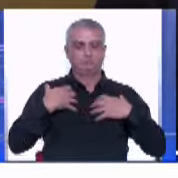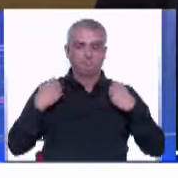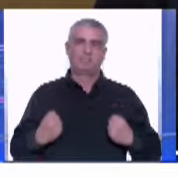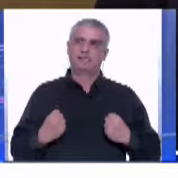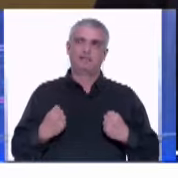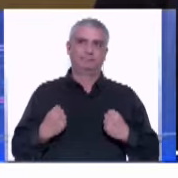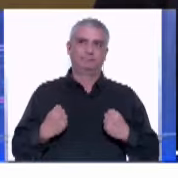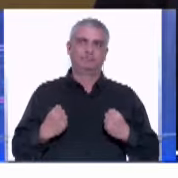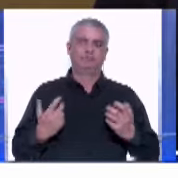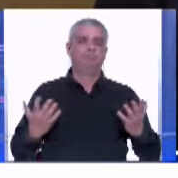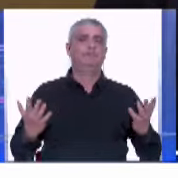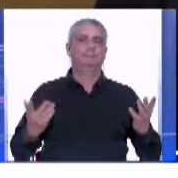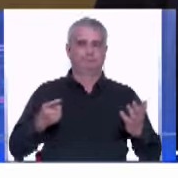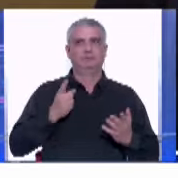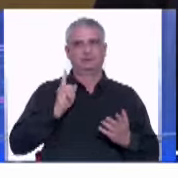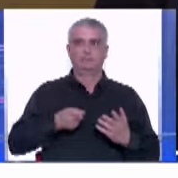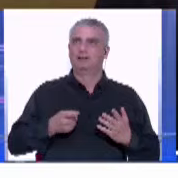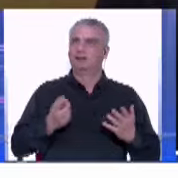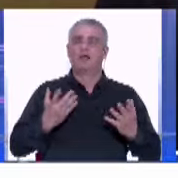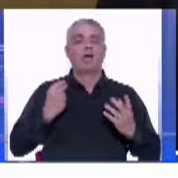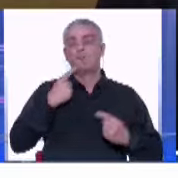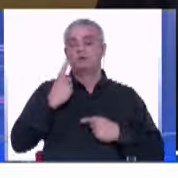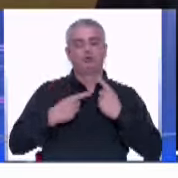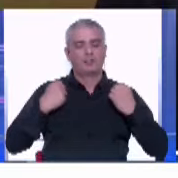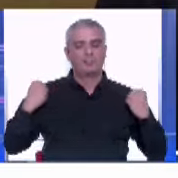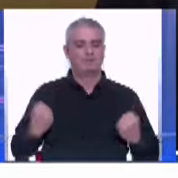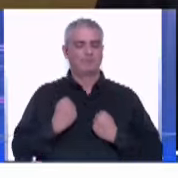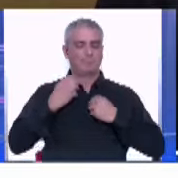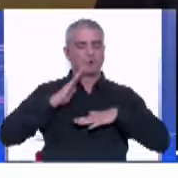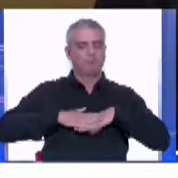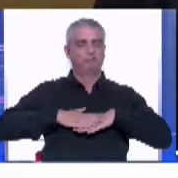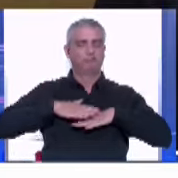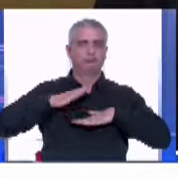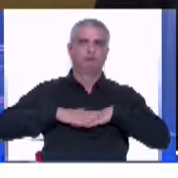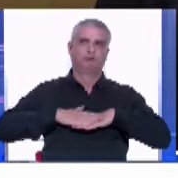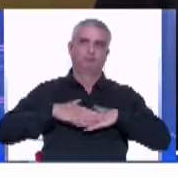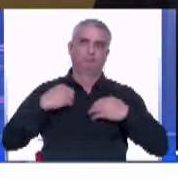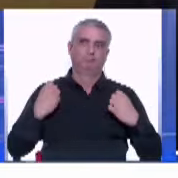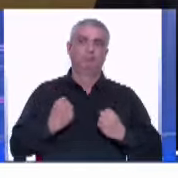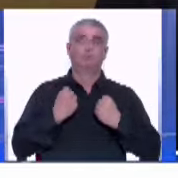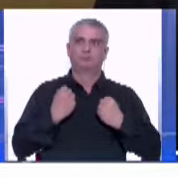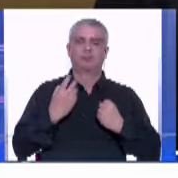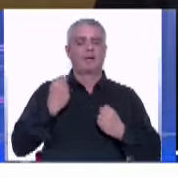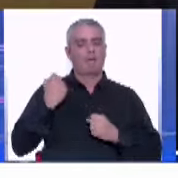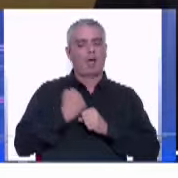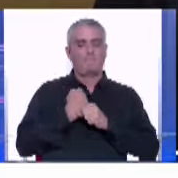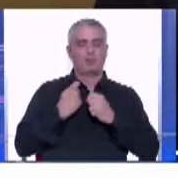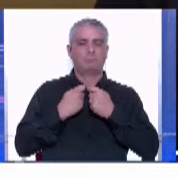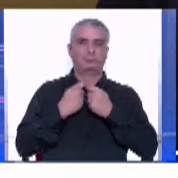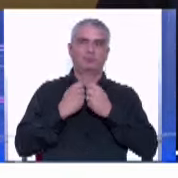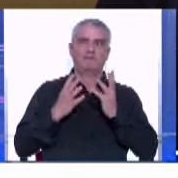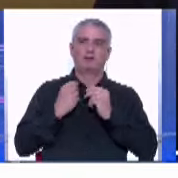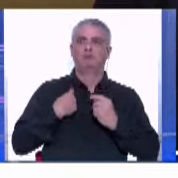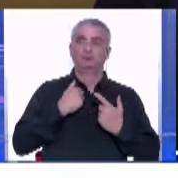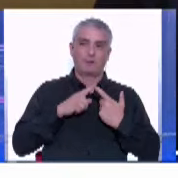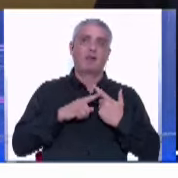ושלמים, דורש שנים של אימונים, שנים של עבודה משותפת ביחד עם